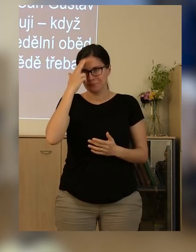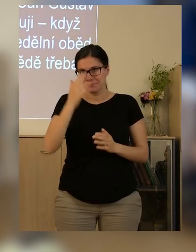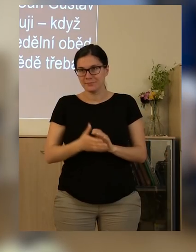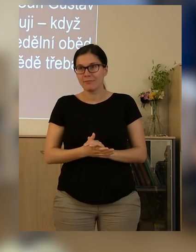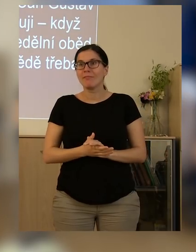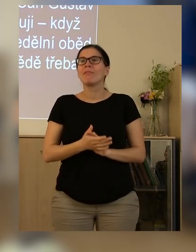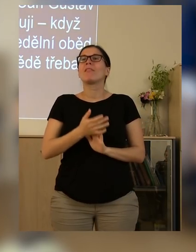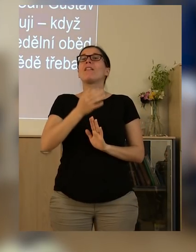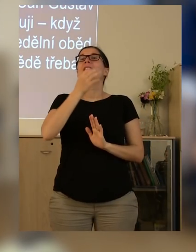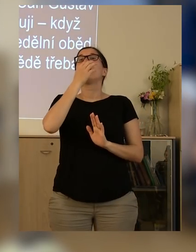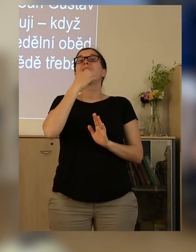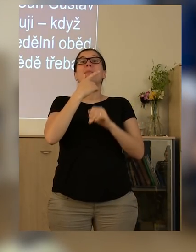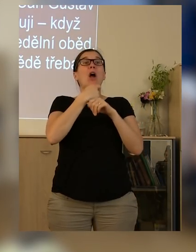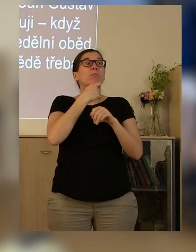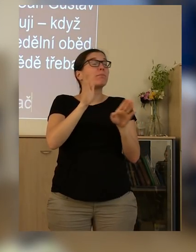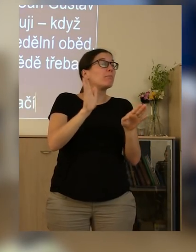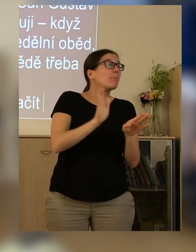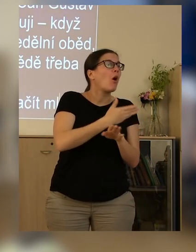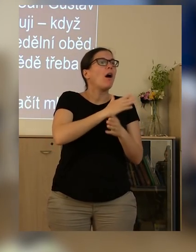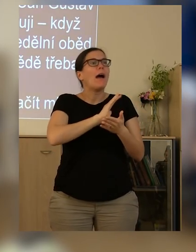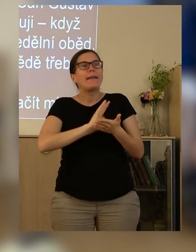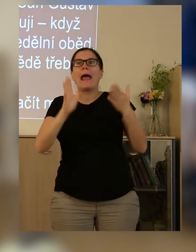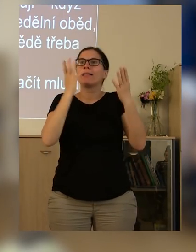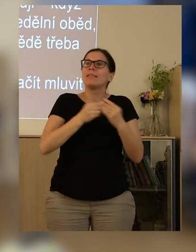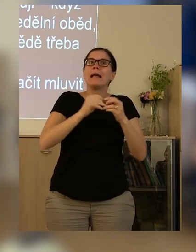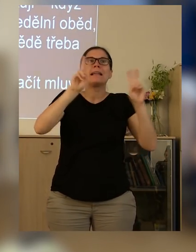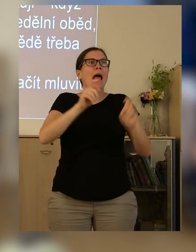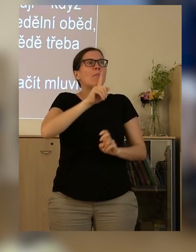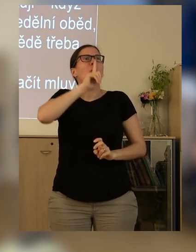Není dobré okamžitě začít mluvit o Bohu.